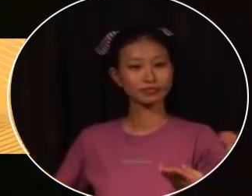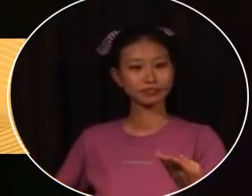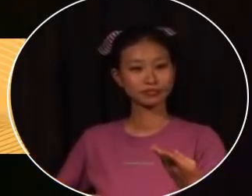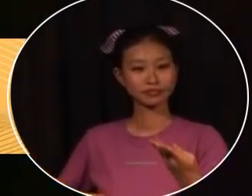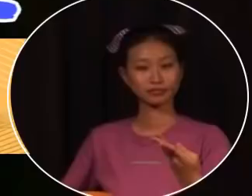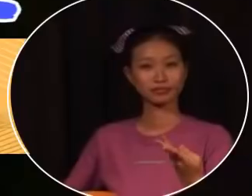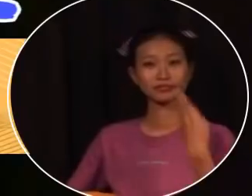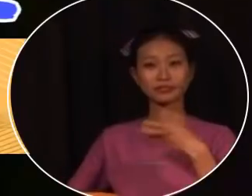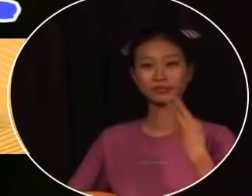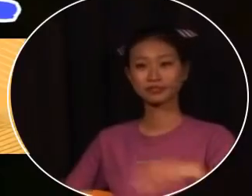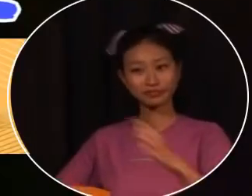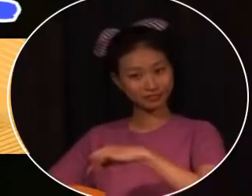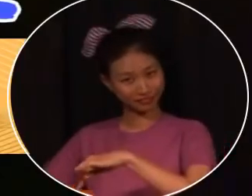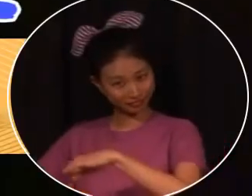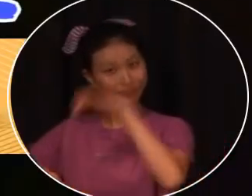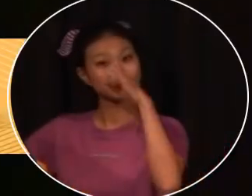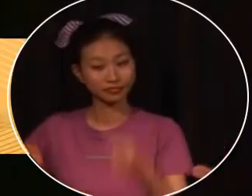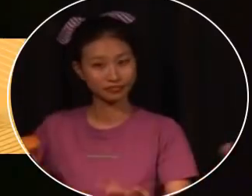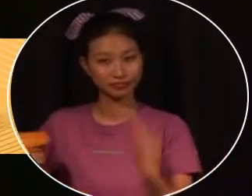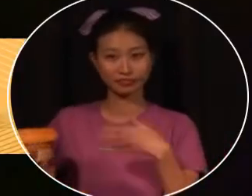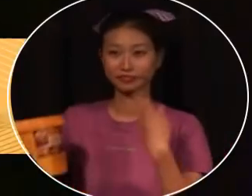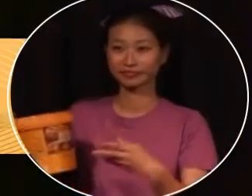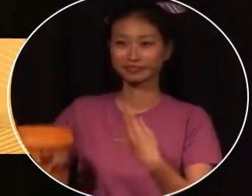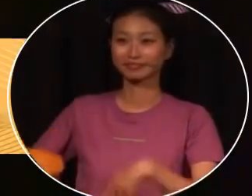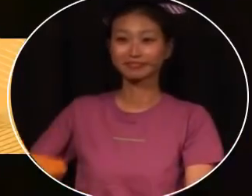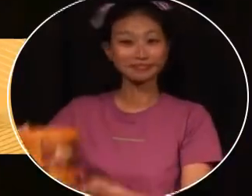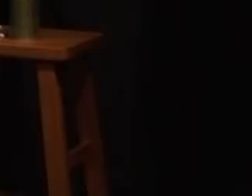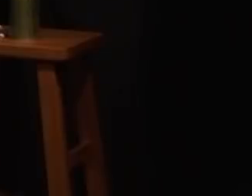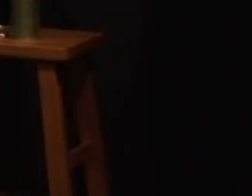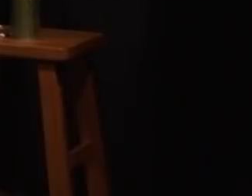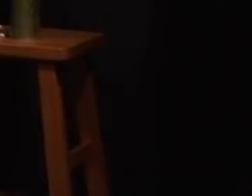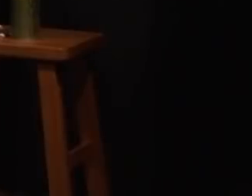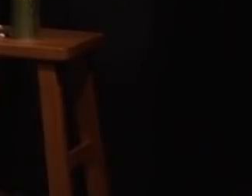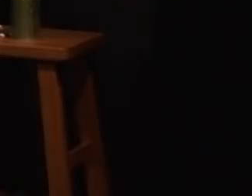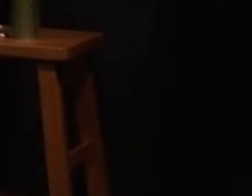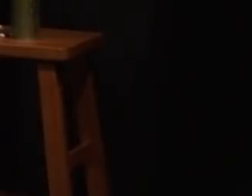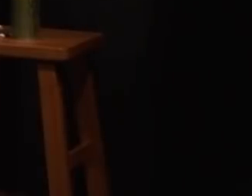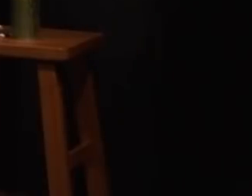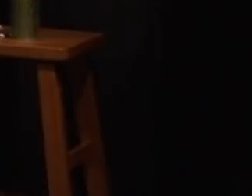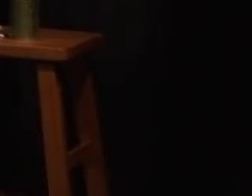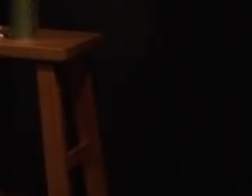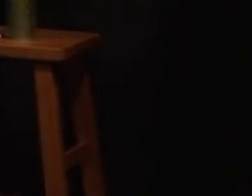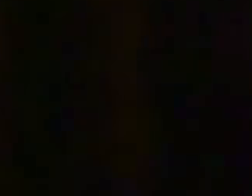头，不怕掉头发。谢谢各位。